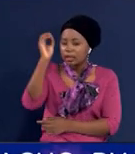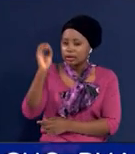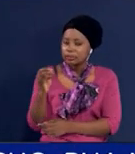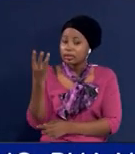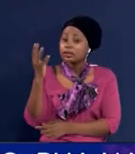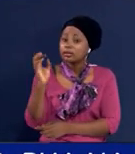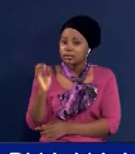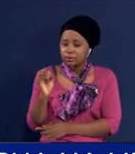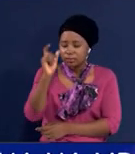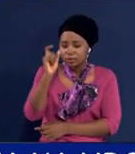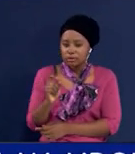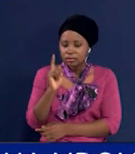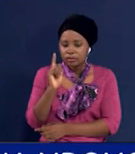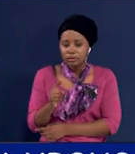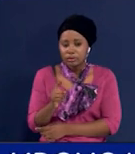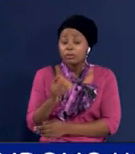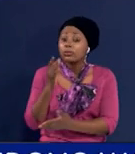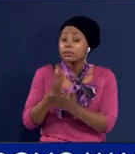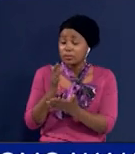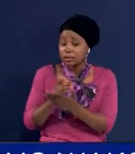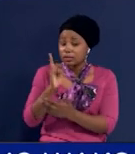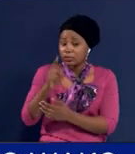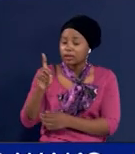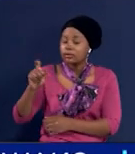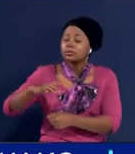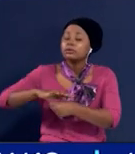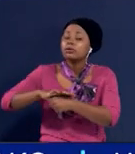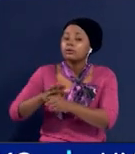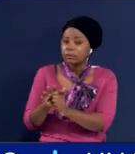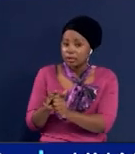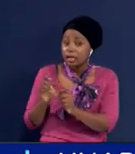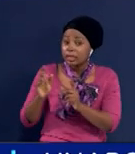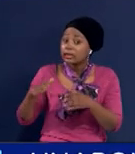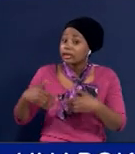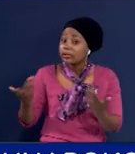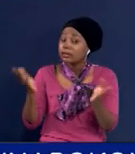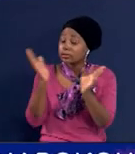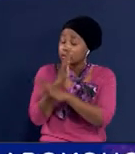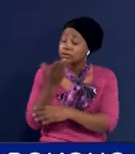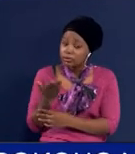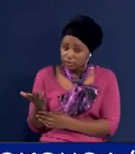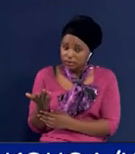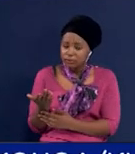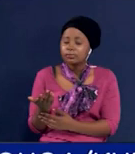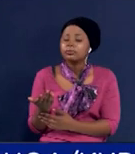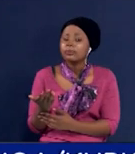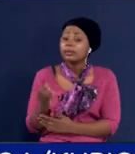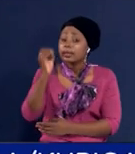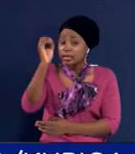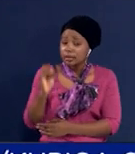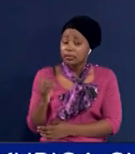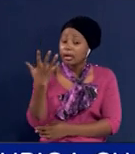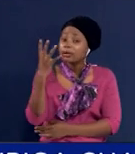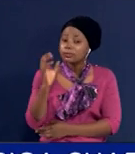30% ya watu wanakuwa wamethibitika kuwa na virusi vya korona lakini hawana dalili yoyote. Na